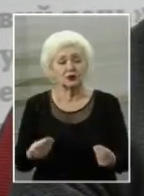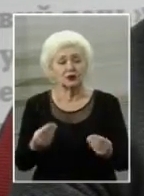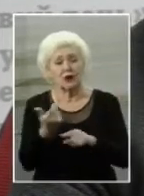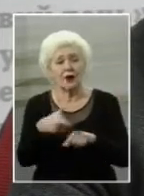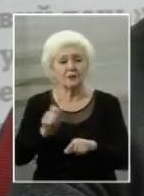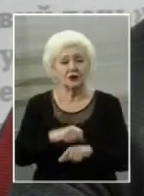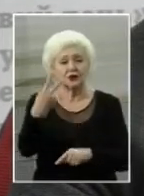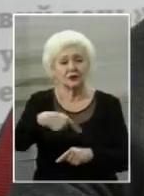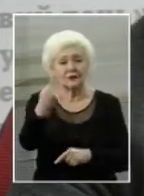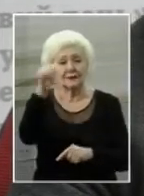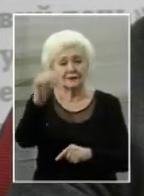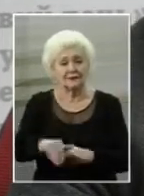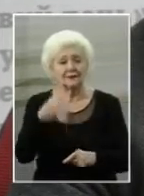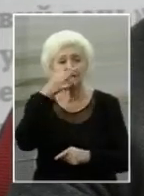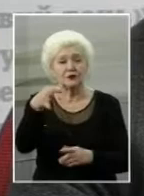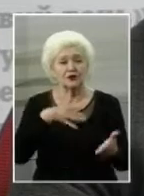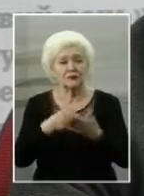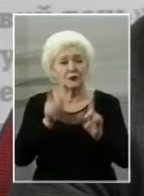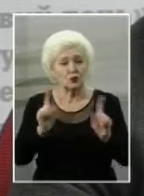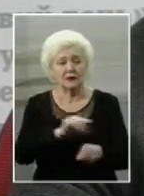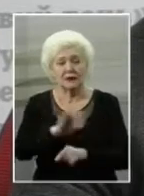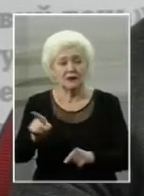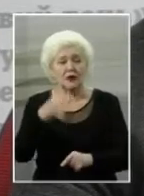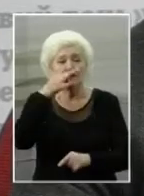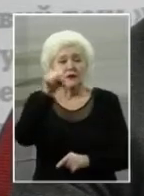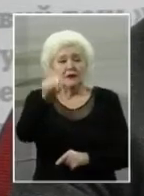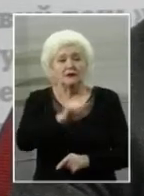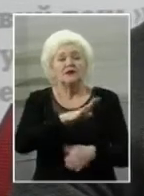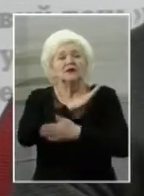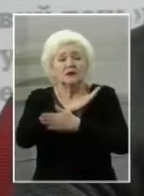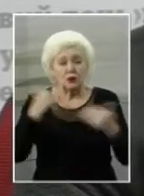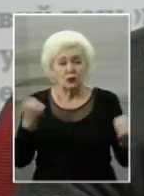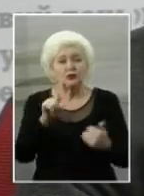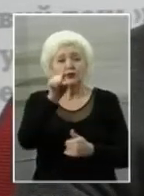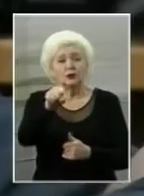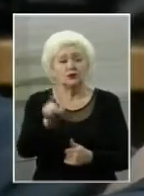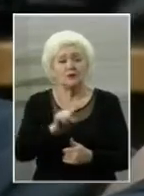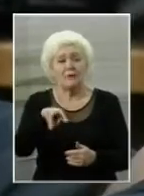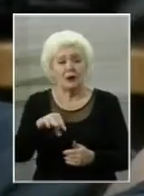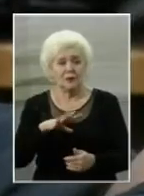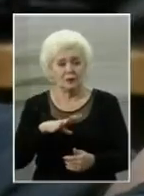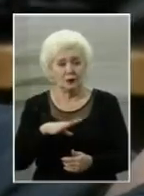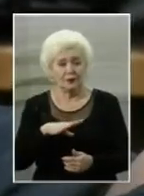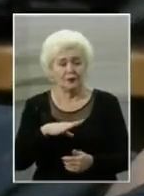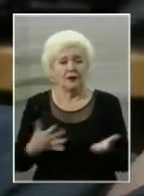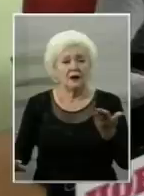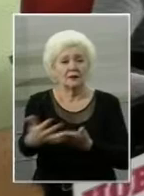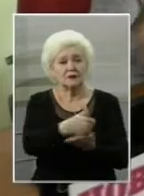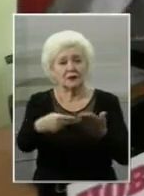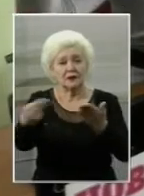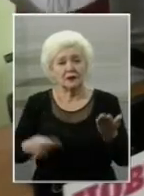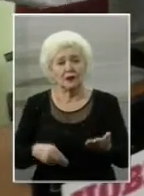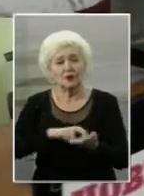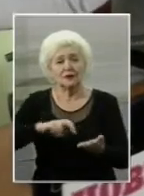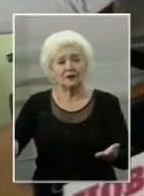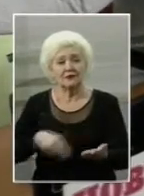більше ніж 21 тисяча висловили свою незгоду і висловили те, що вони хочуть, щоб мер пішов у відставку. Збирали підписи за